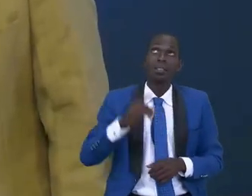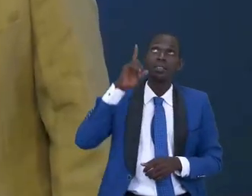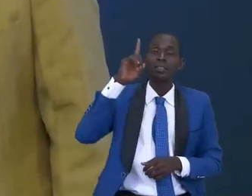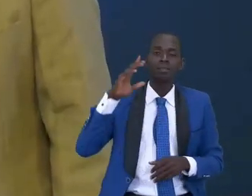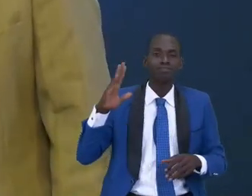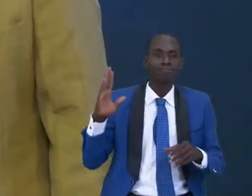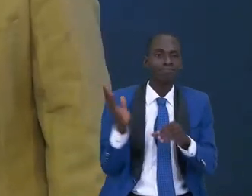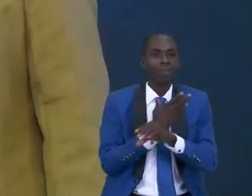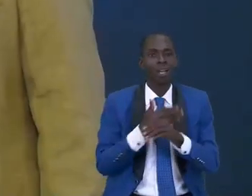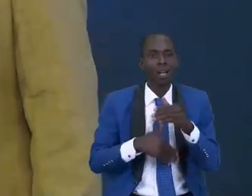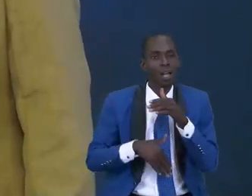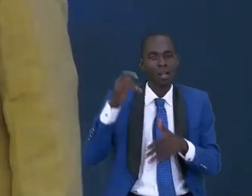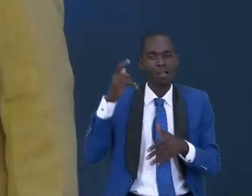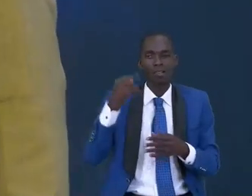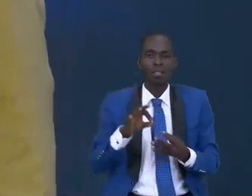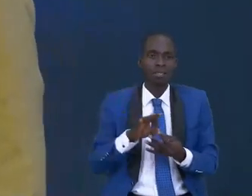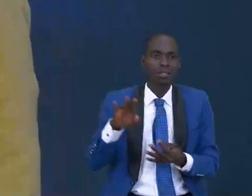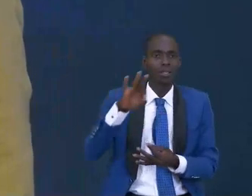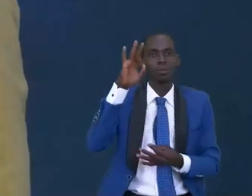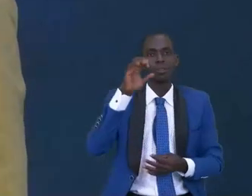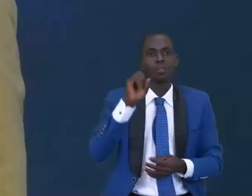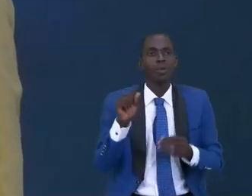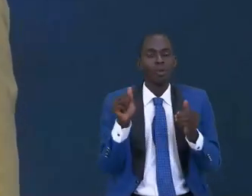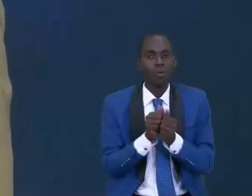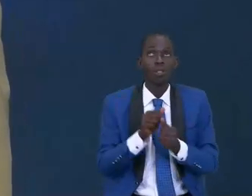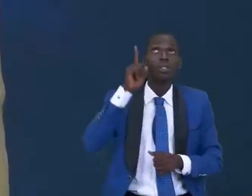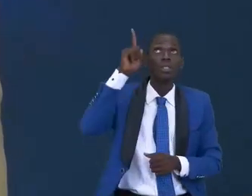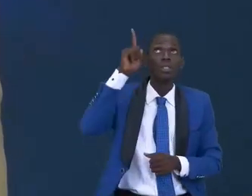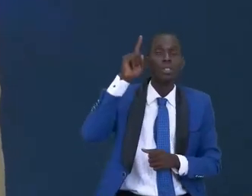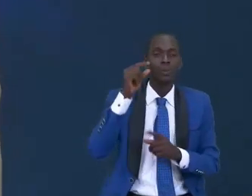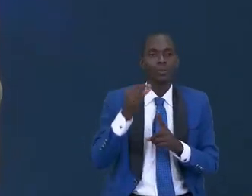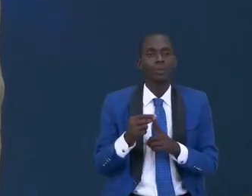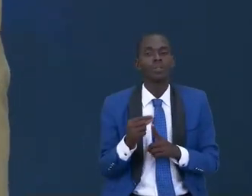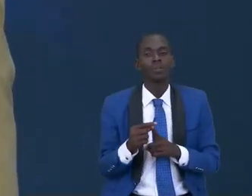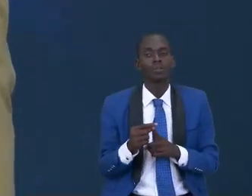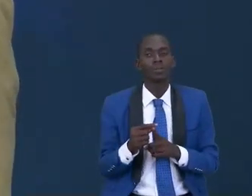Il chassa les esprits par sa parole